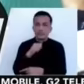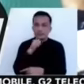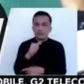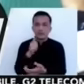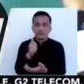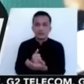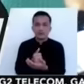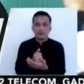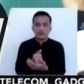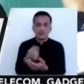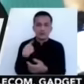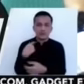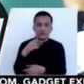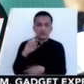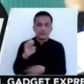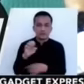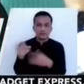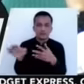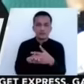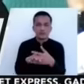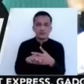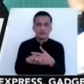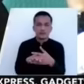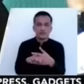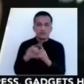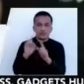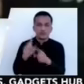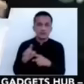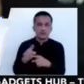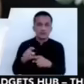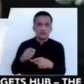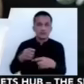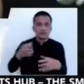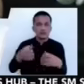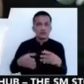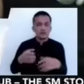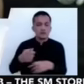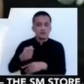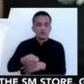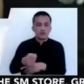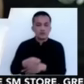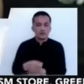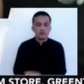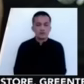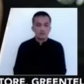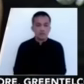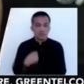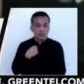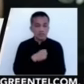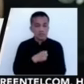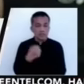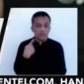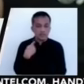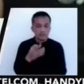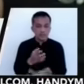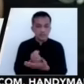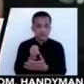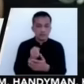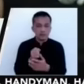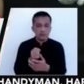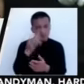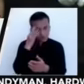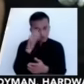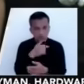na po sa akin sinampa. Sasagutin ko po sa korte po. The Senate has a right to know. Sino bang kausap namin? Yung talagang